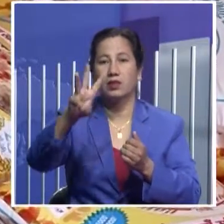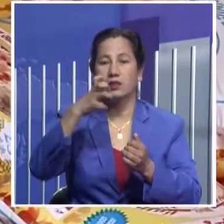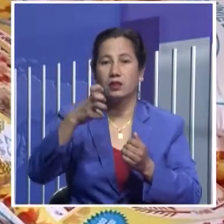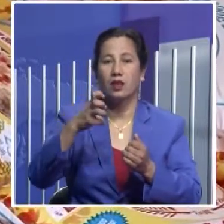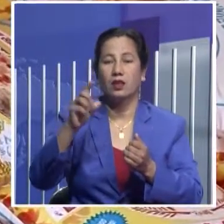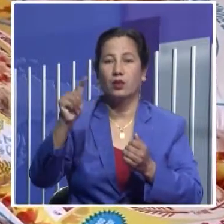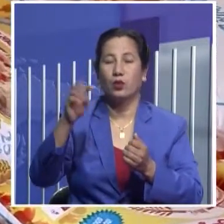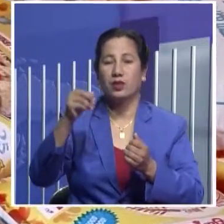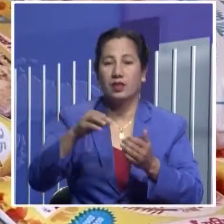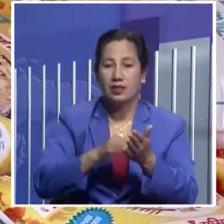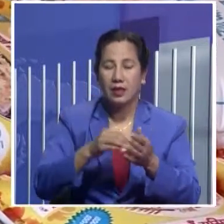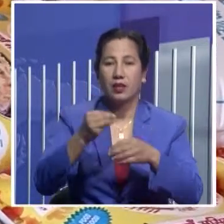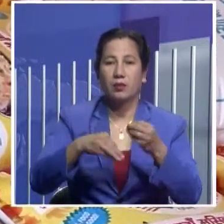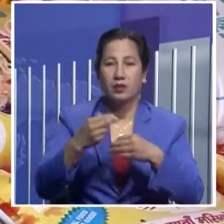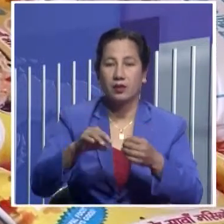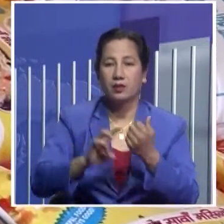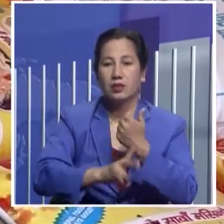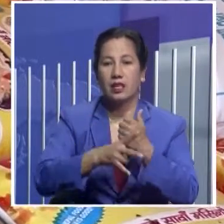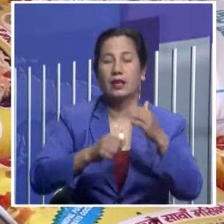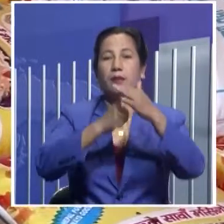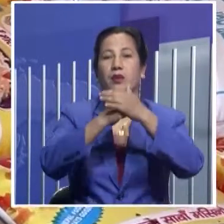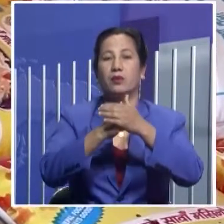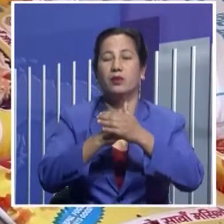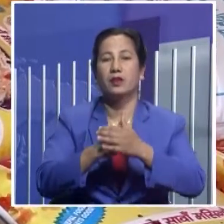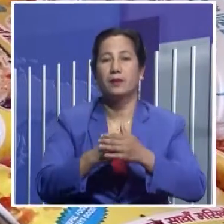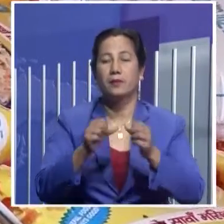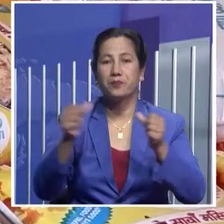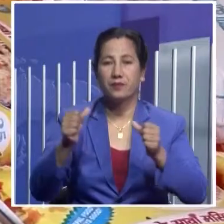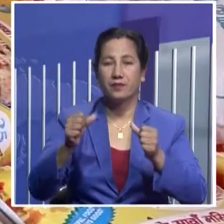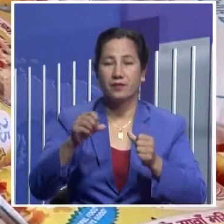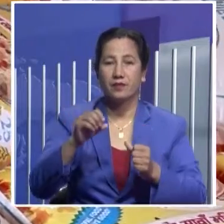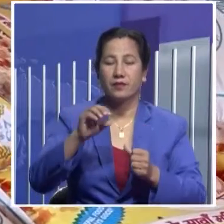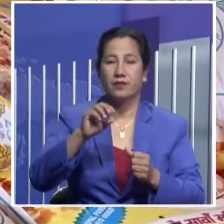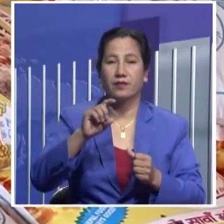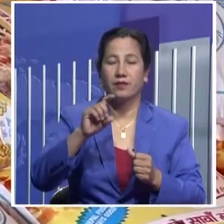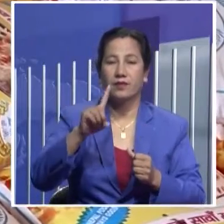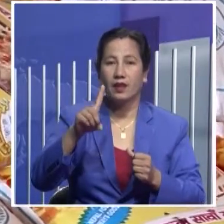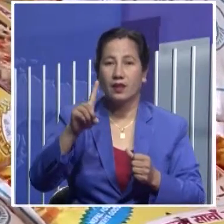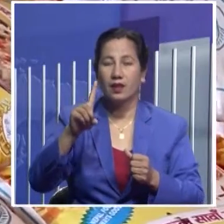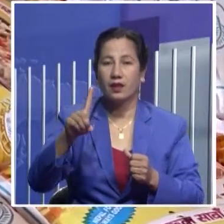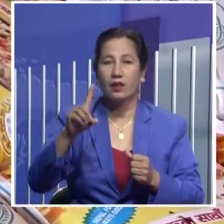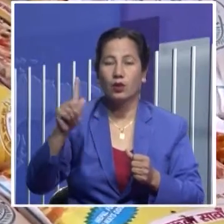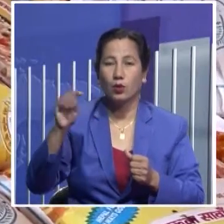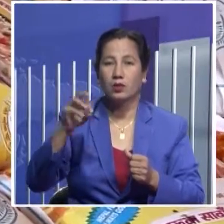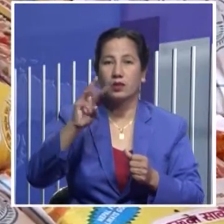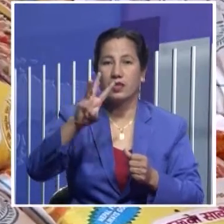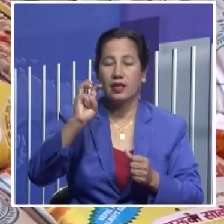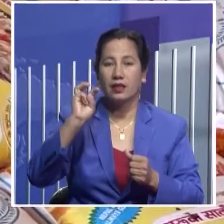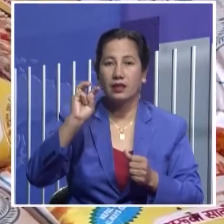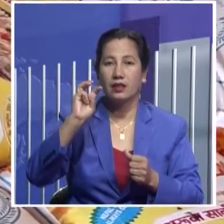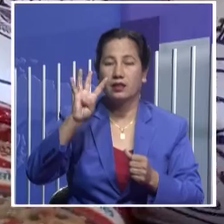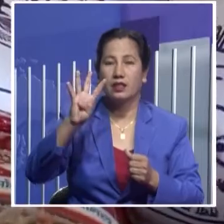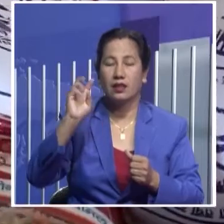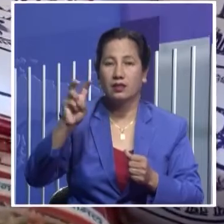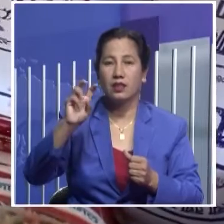बिक्री गरेको हो। शाखा प्रमुख चन्द्रबहादुर खड्काका अनुसार प्रति क्विन्टल 4,600 मूल्य पर्ने चामल उपभोक्ताका